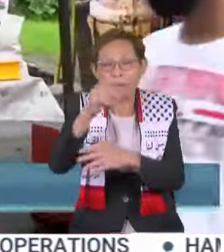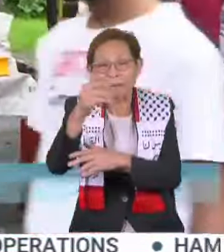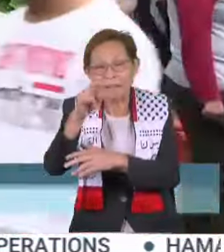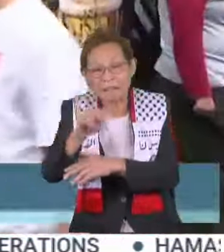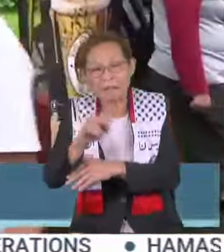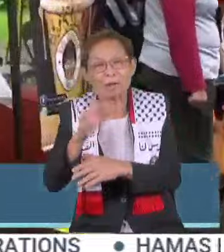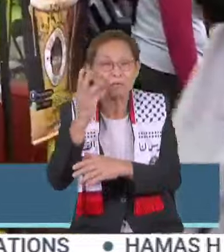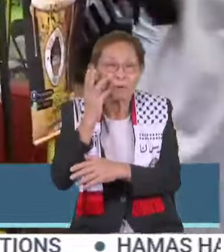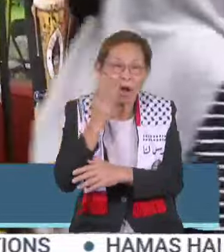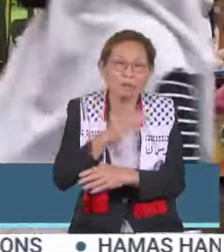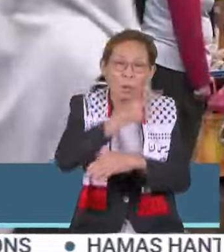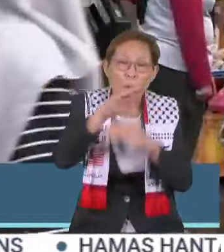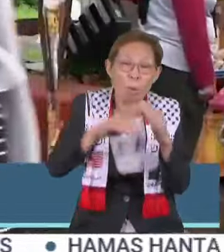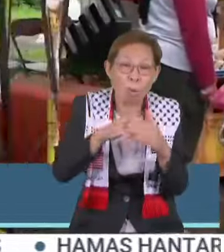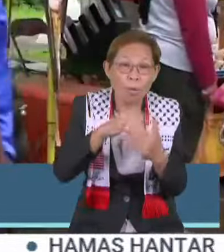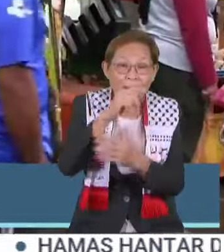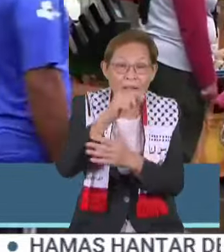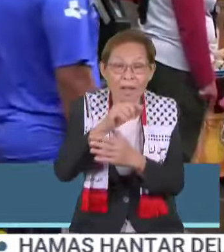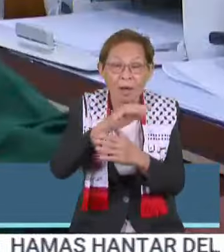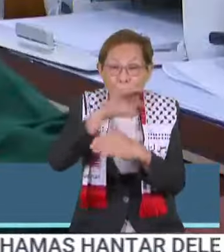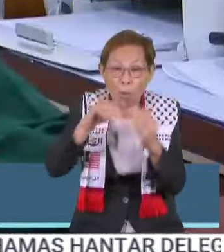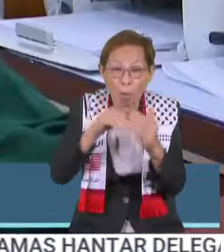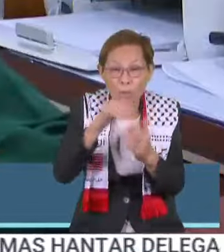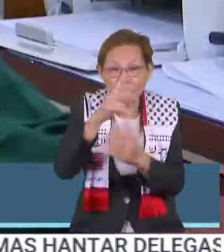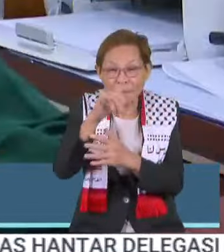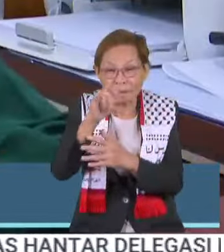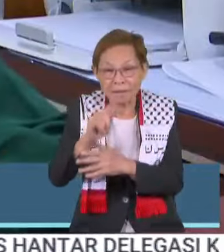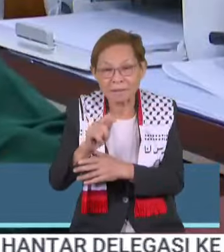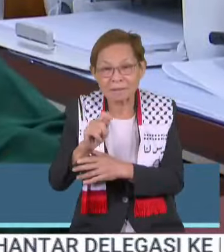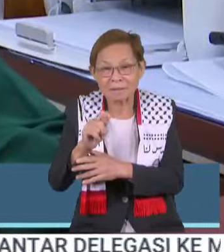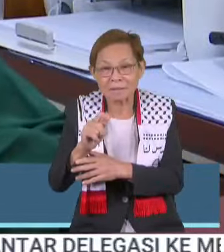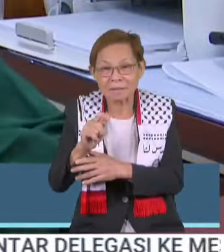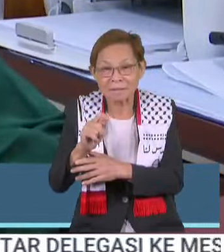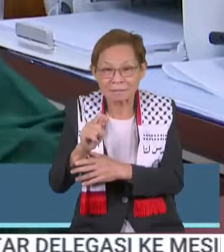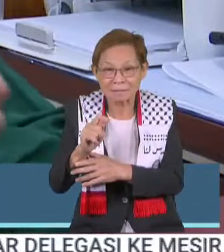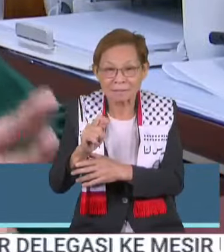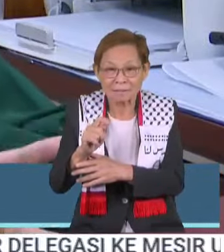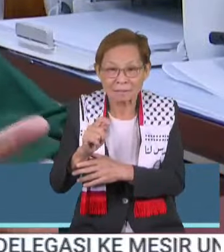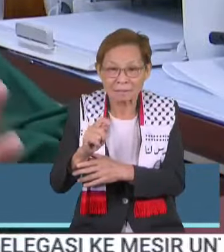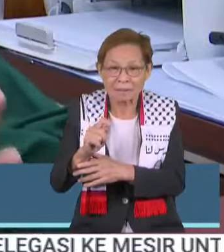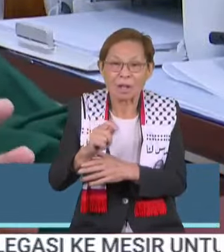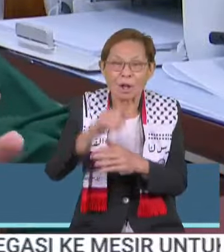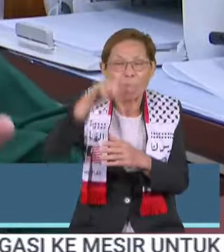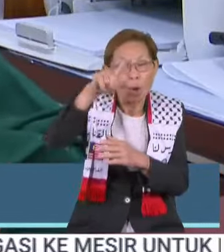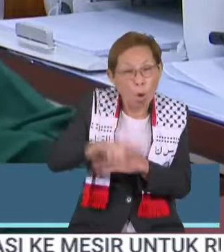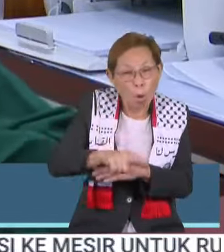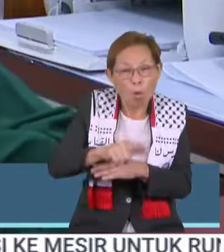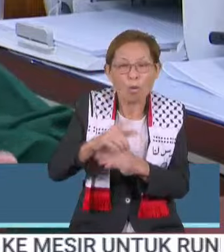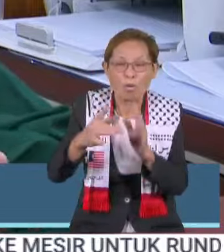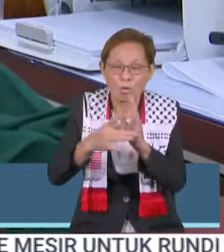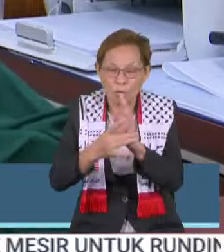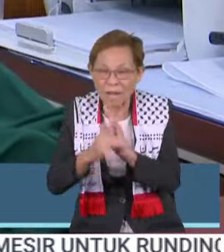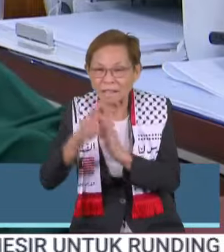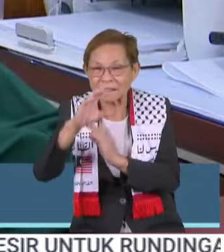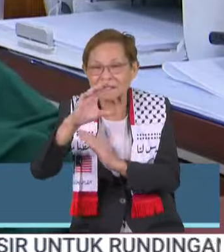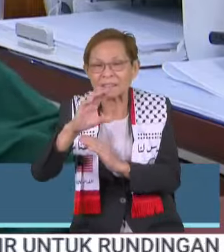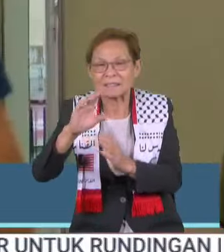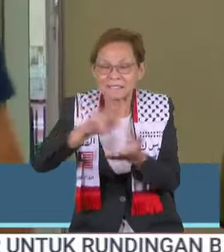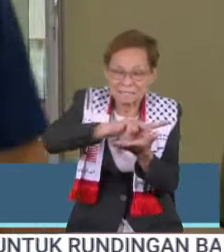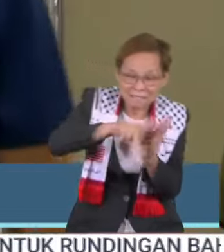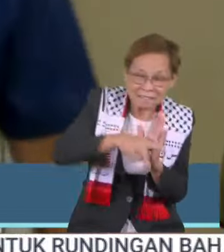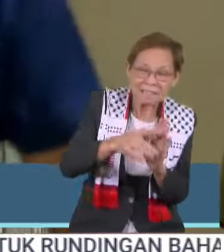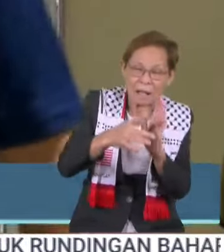whole grain bread, yeah. Eggs are very good, yeah, and low-fat cheese, milk, very